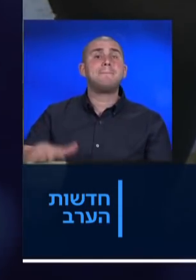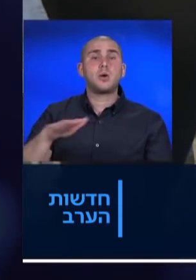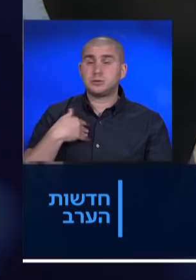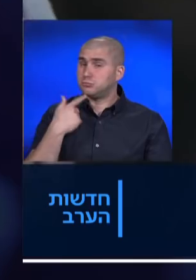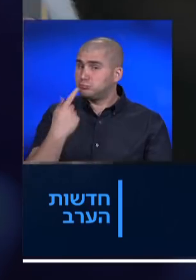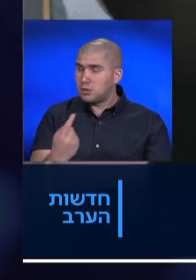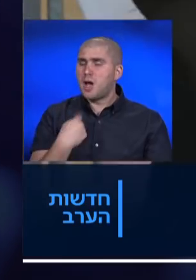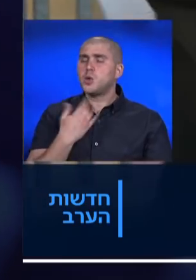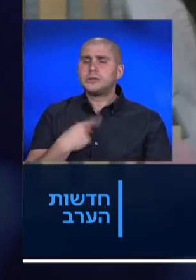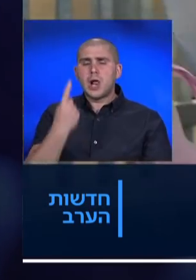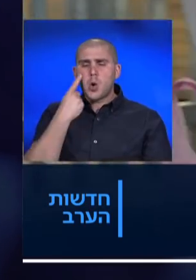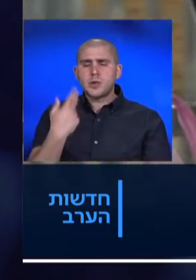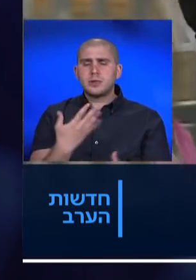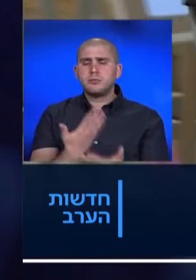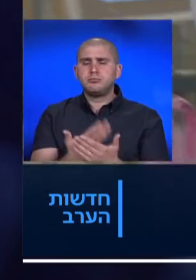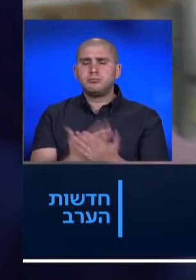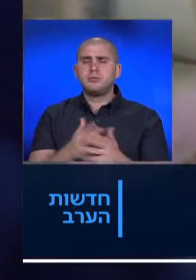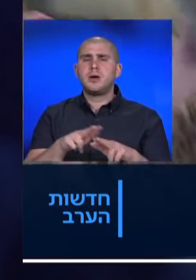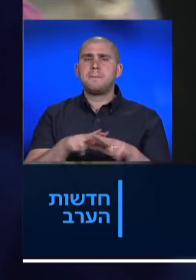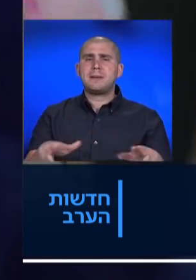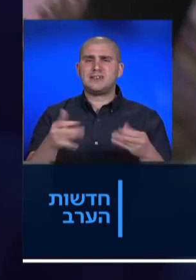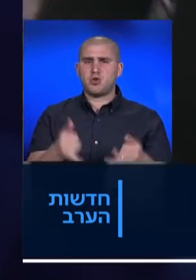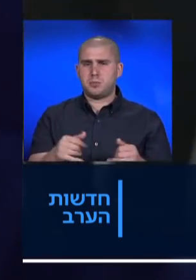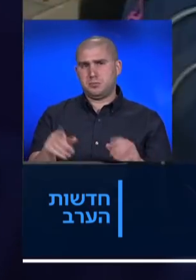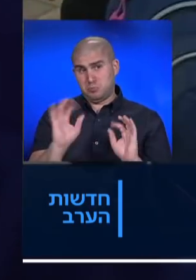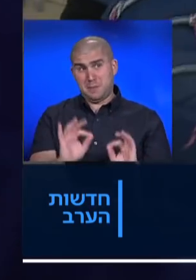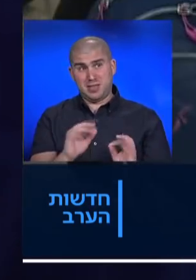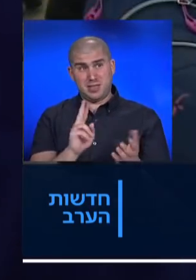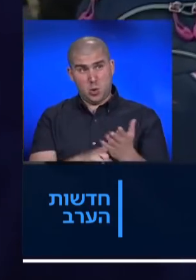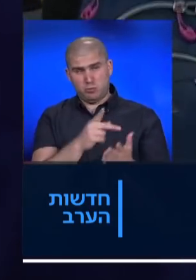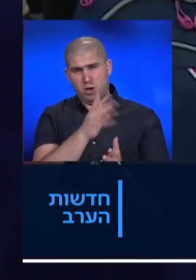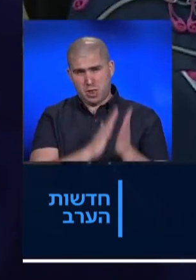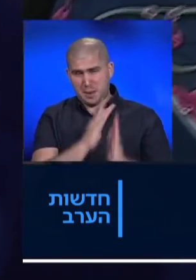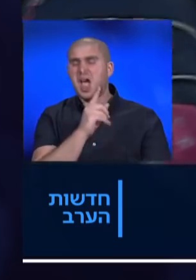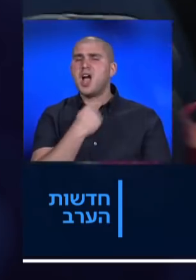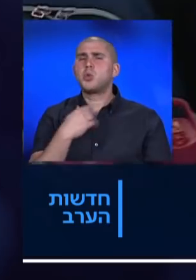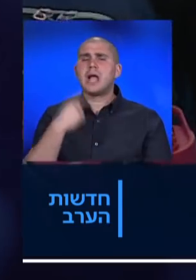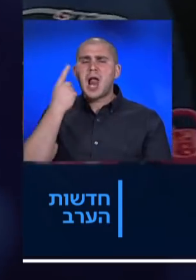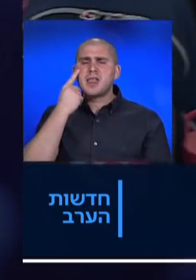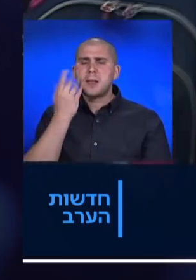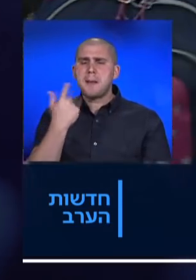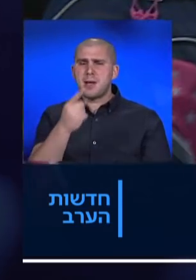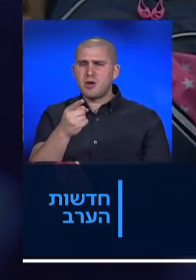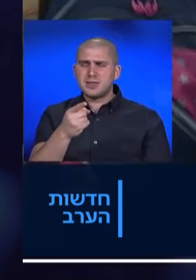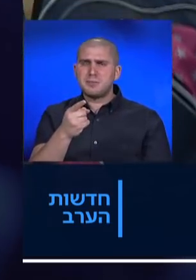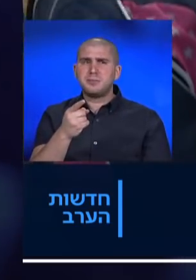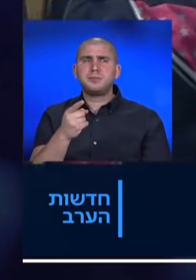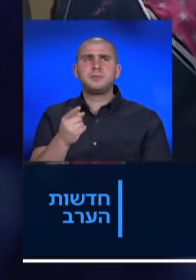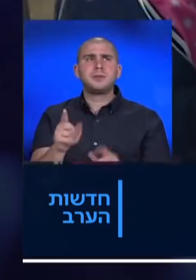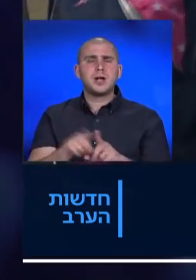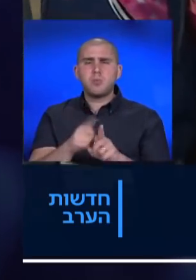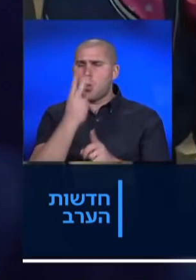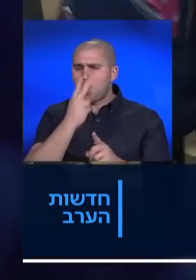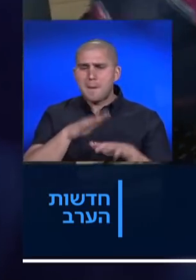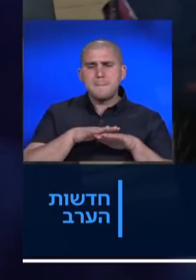את התמונה של היום שהיא דומה למה שאמרת, ואני רוצה לדעת ממה שאתם קולטים מהשטח את